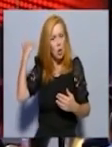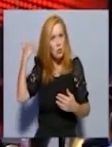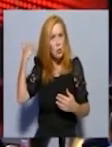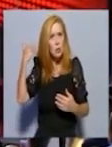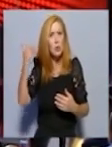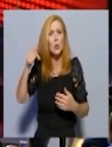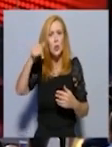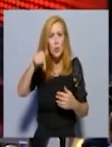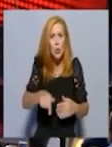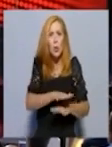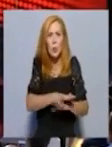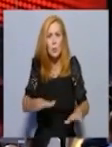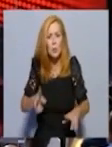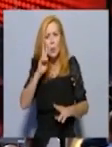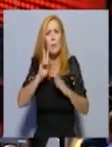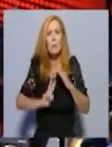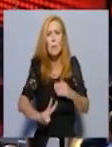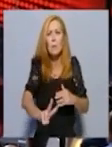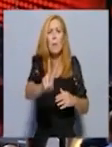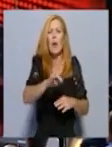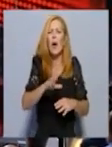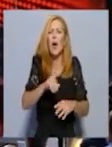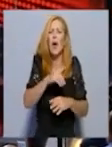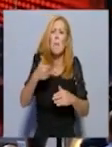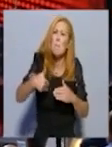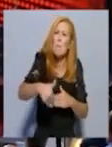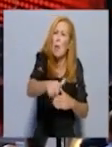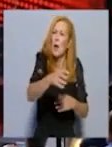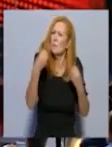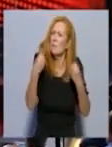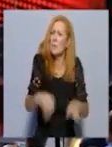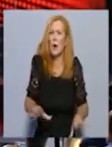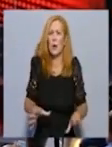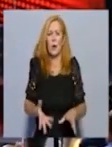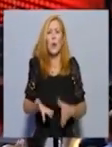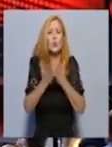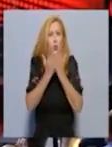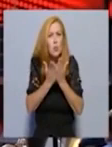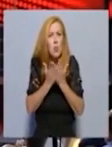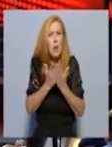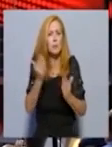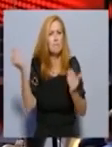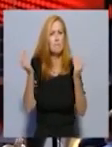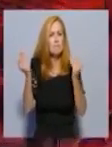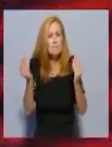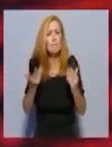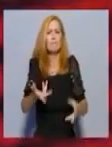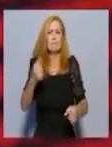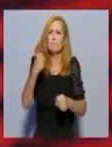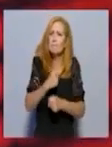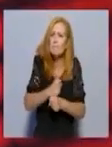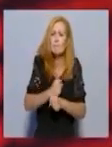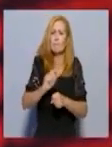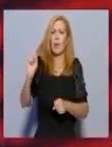επικαιρότητας. Μάλιστα, ο κύριος Τσίπρας πέταξε το γάντι στον Πρωθυπουργό, καλώντας τον να προκηρύξει εκλογές, εάν έχει το θάρρος και τολμά, όπως